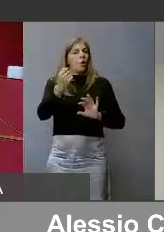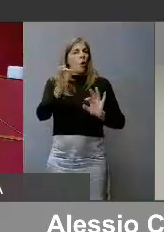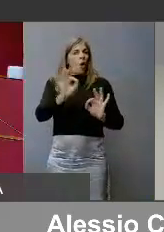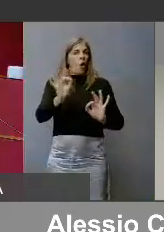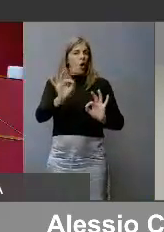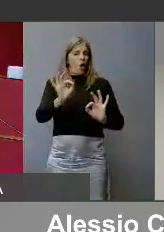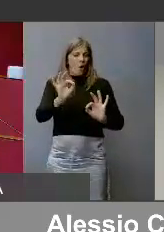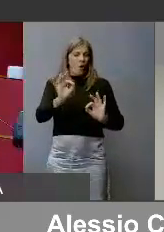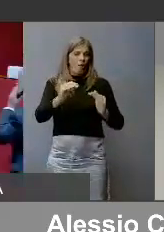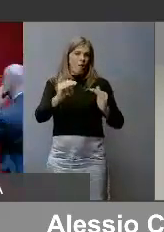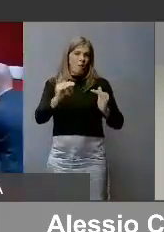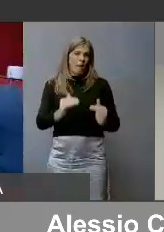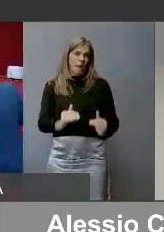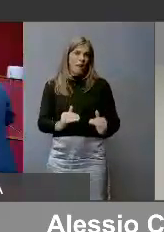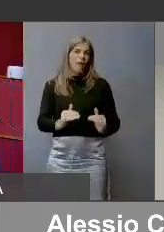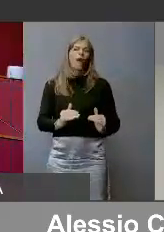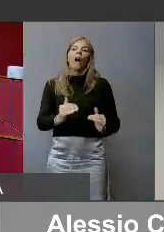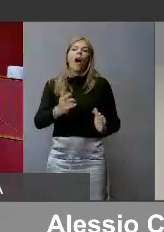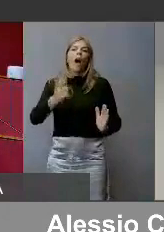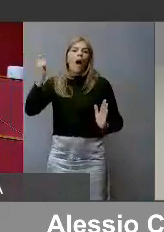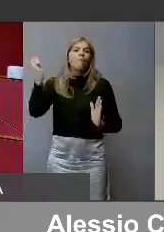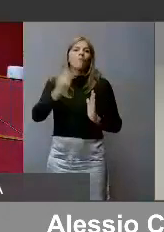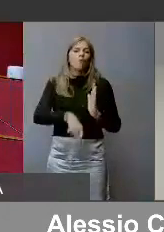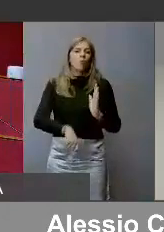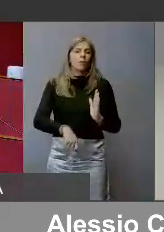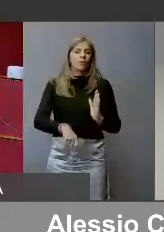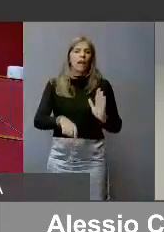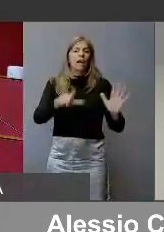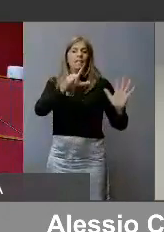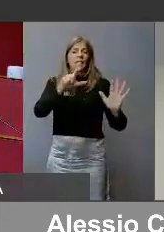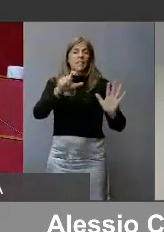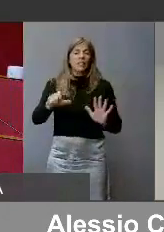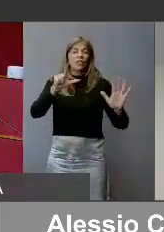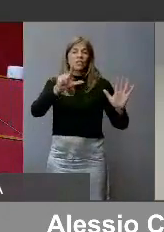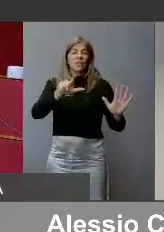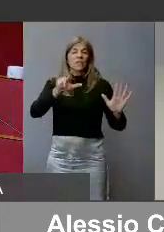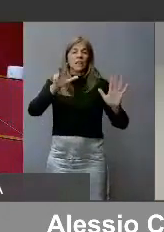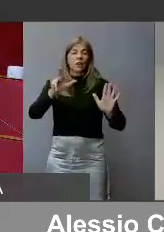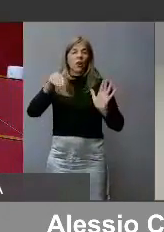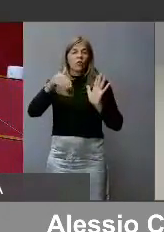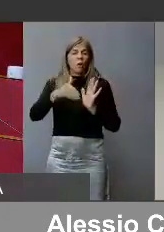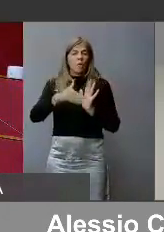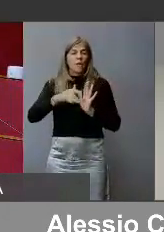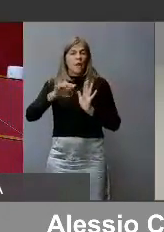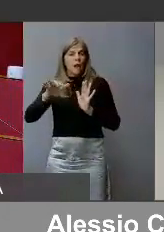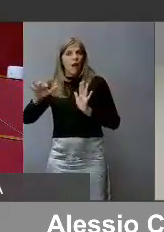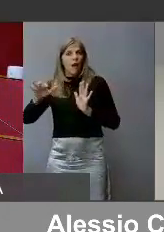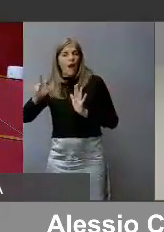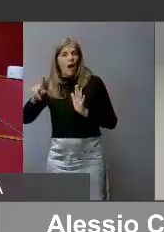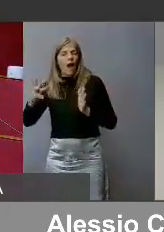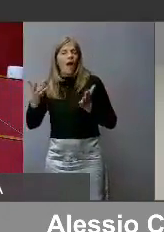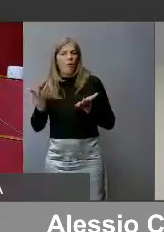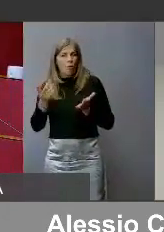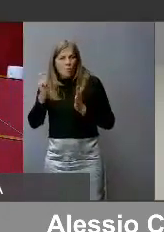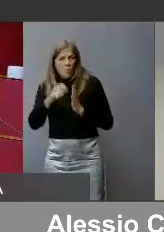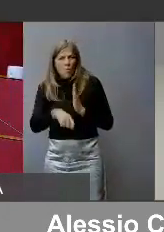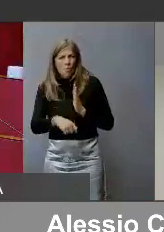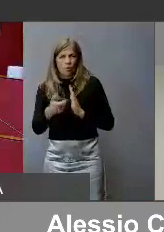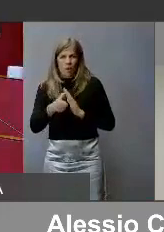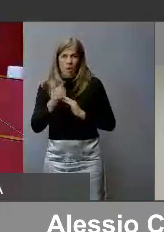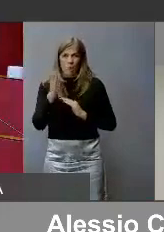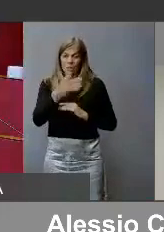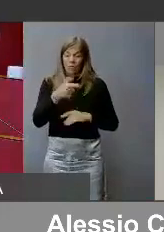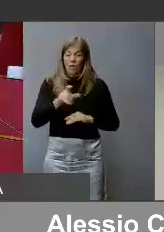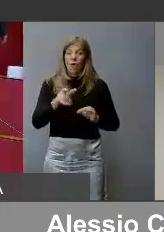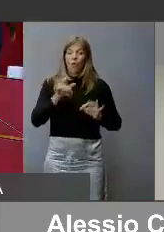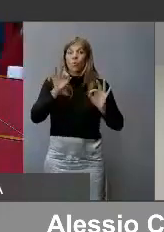la multa di 778 mila 767 euro una multa che peraltro è in considerevole aumento rispetto alle